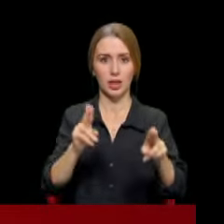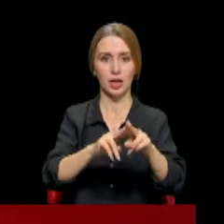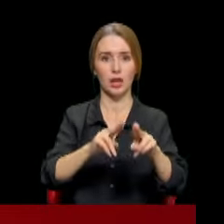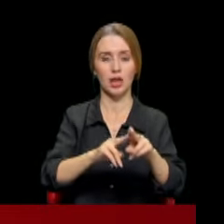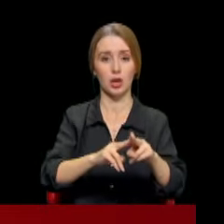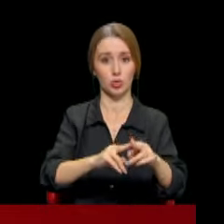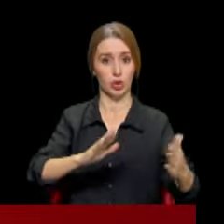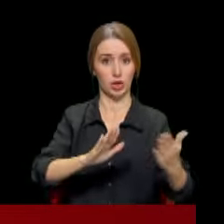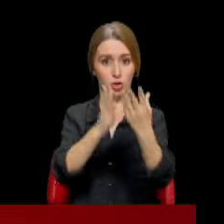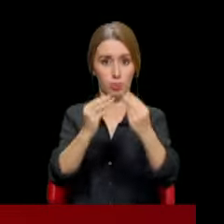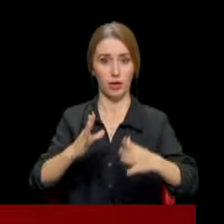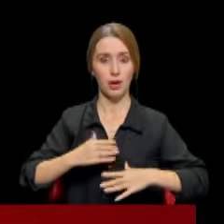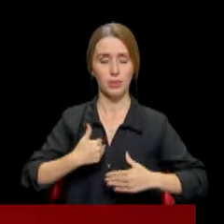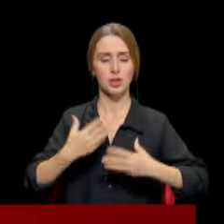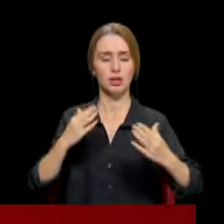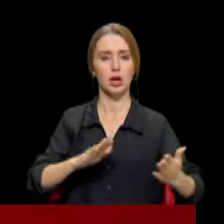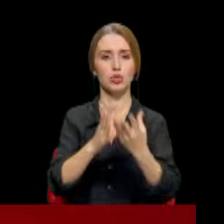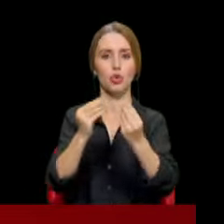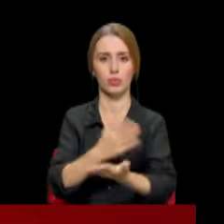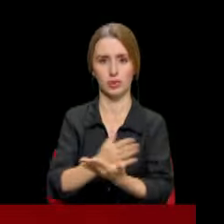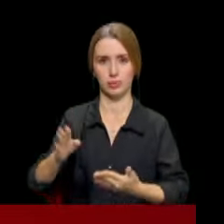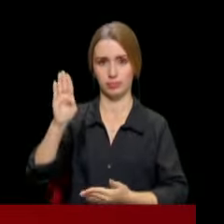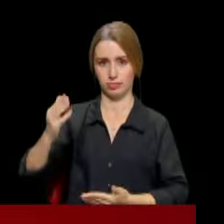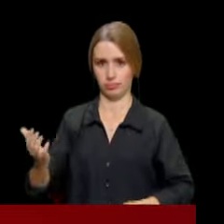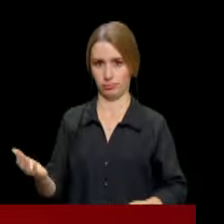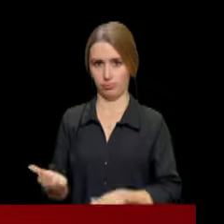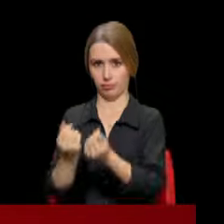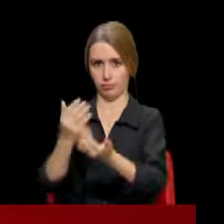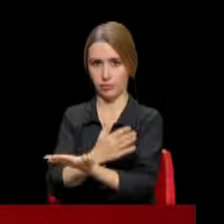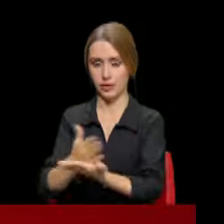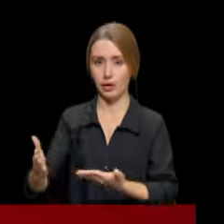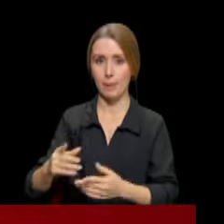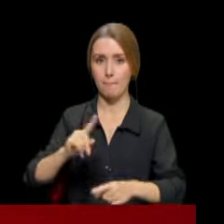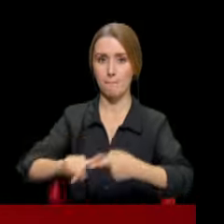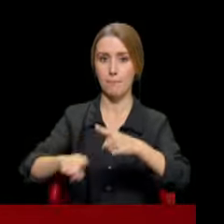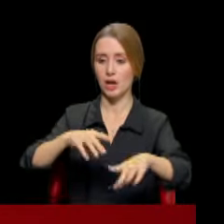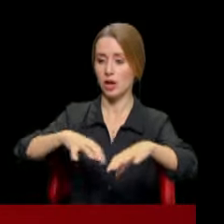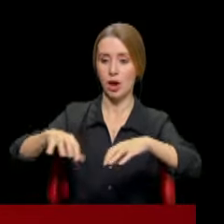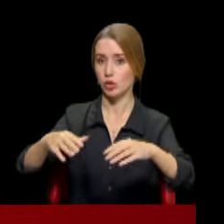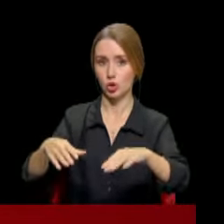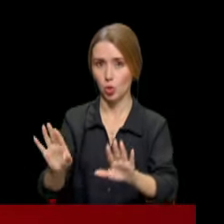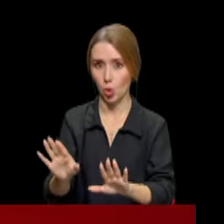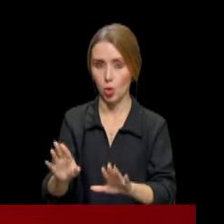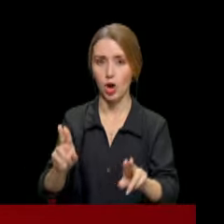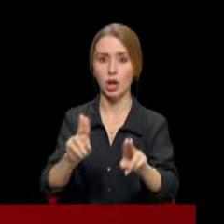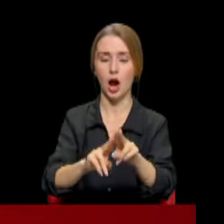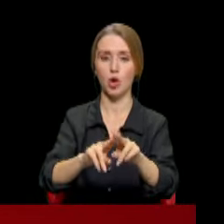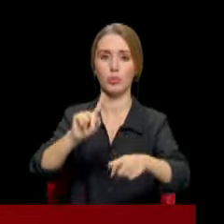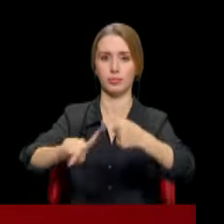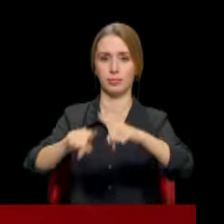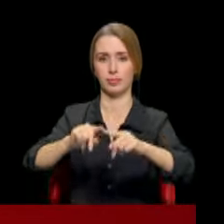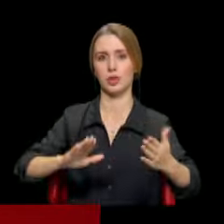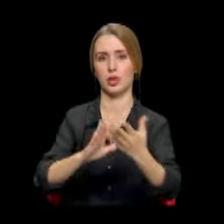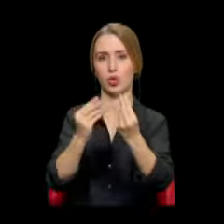karşı olmak var, olacağız, demokrasiyi savunacağız, parti ayrımı yapmaksızın kayyum politikasının